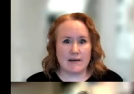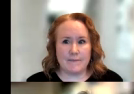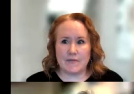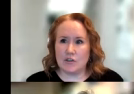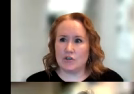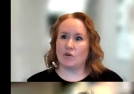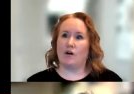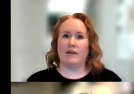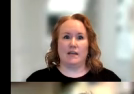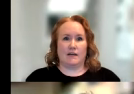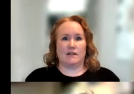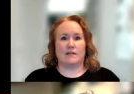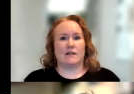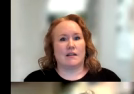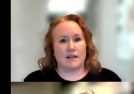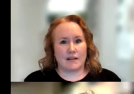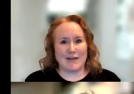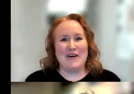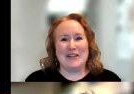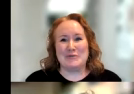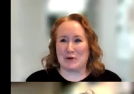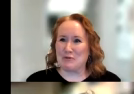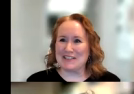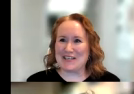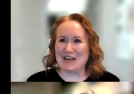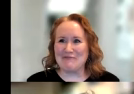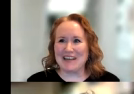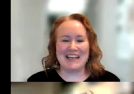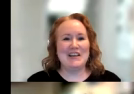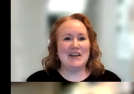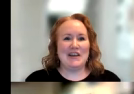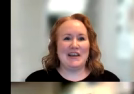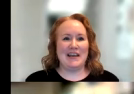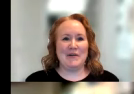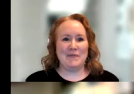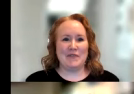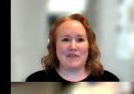Skal vi se. Så har vi det vanlige spørsmålssliden min.